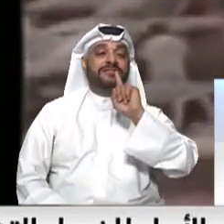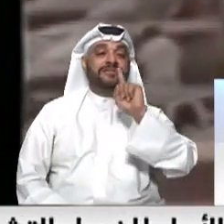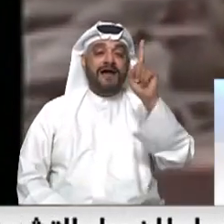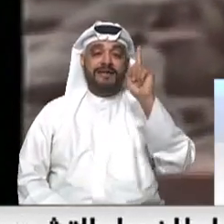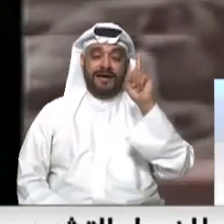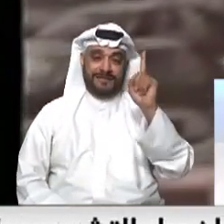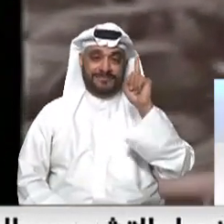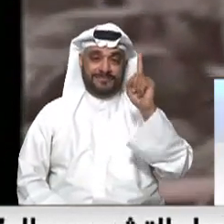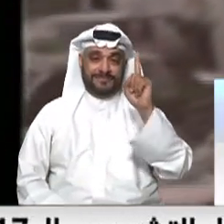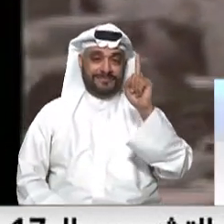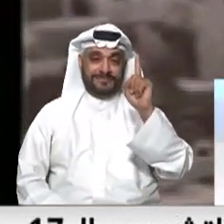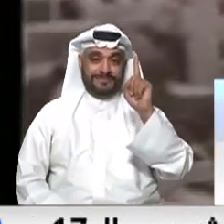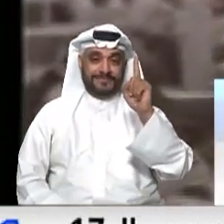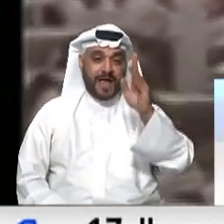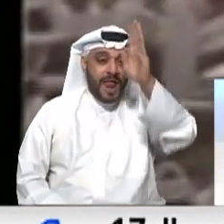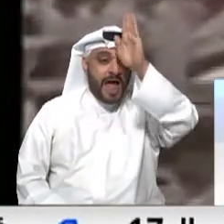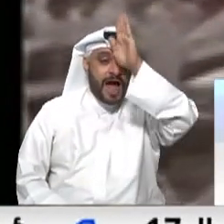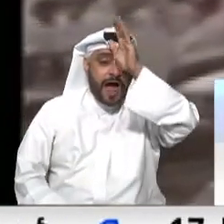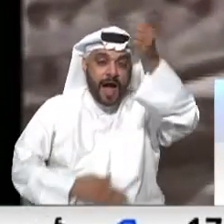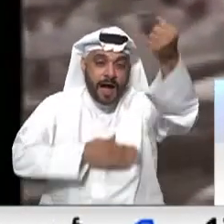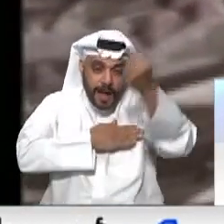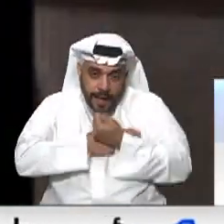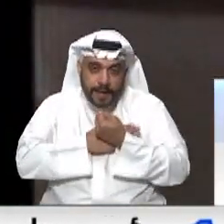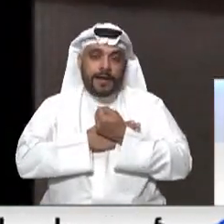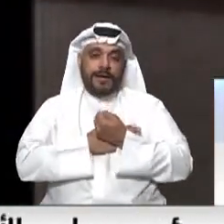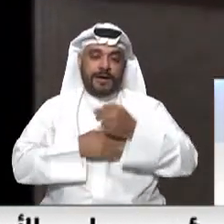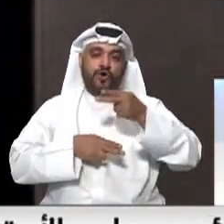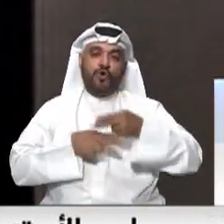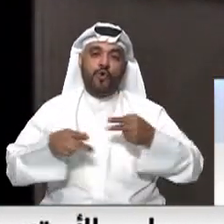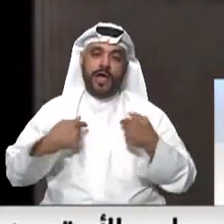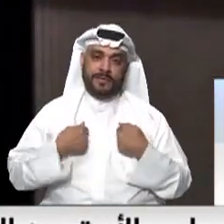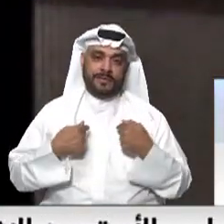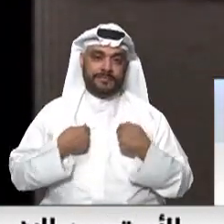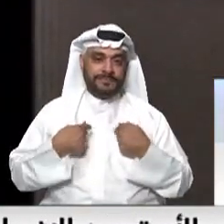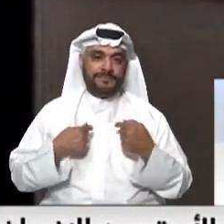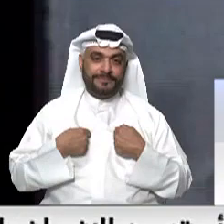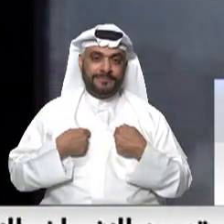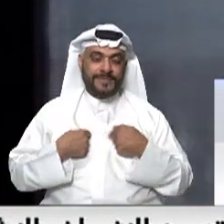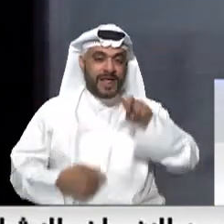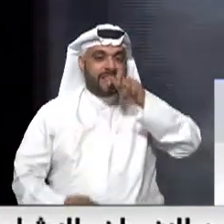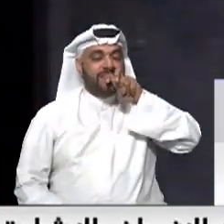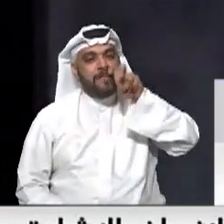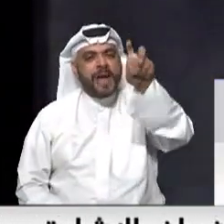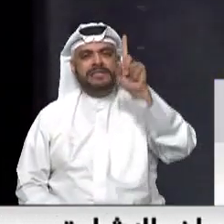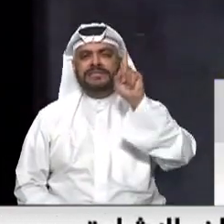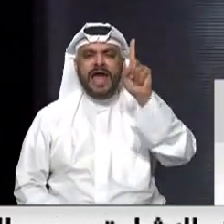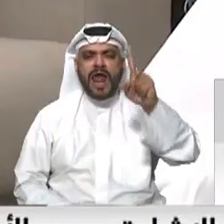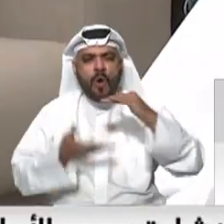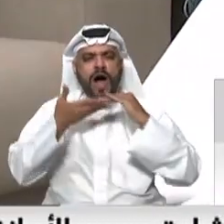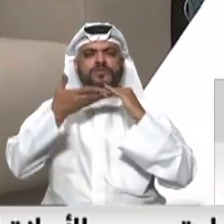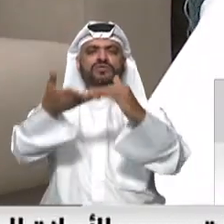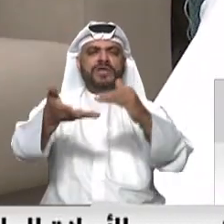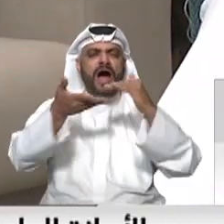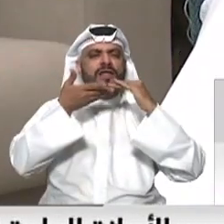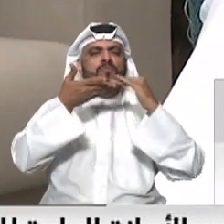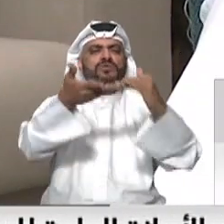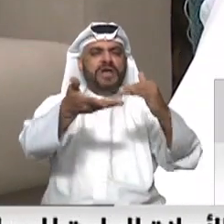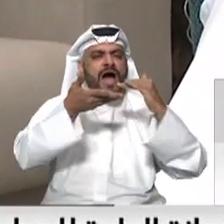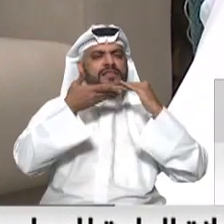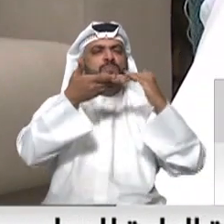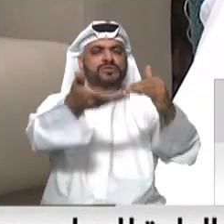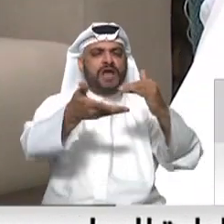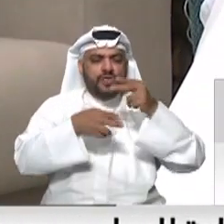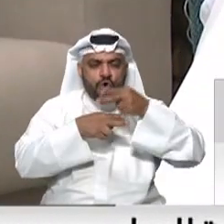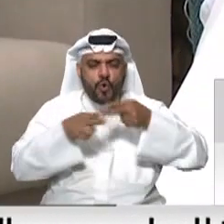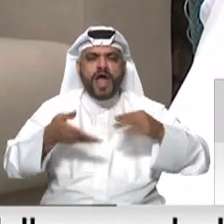الكويت ويعود وطن النهار شامخا أبيا. إنهم أبناء الكويت الذين عملوا في المخابز